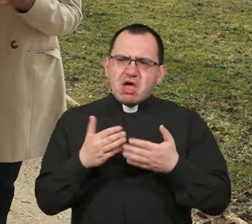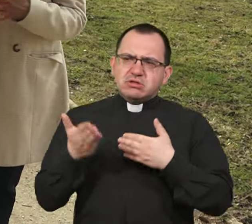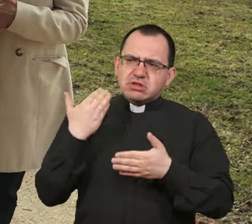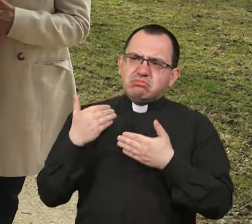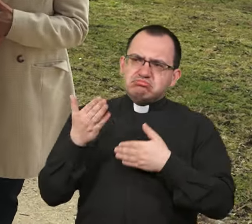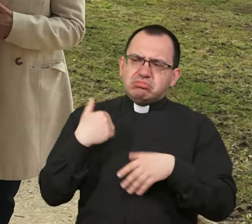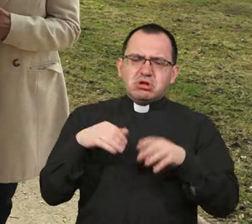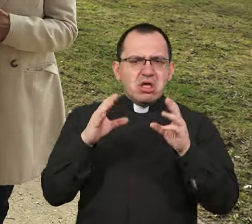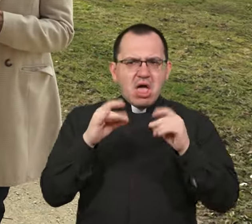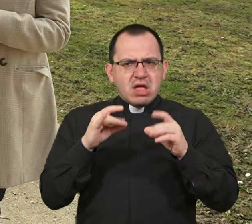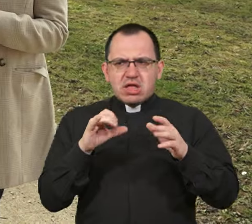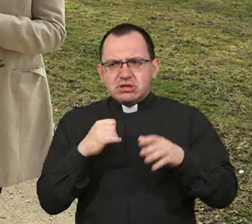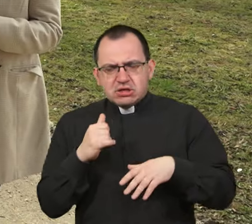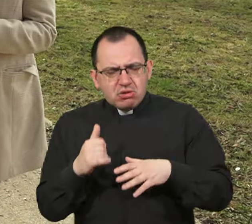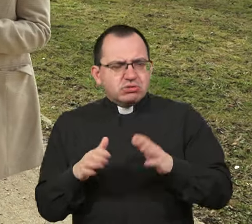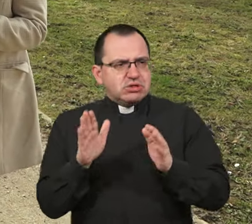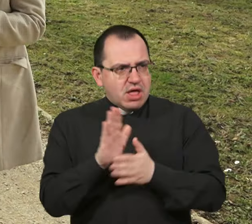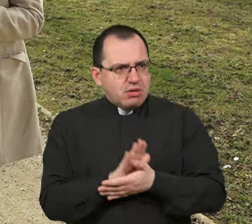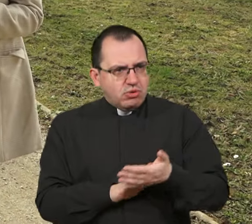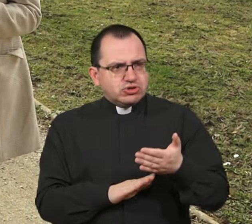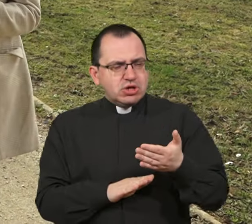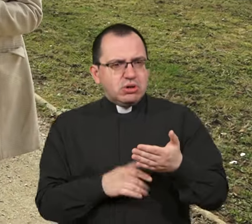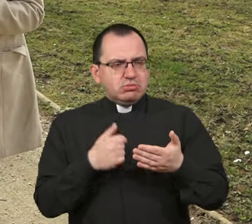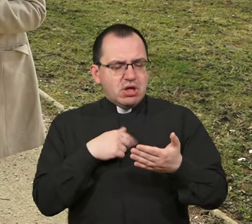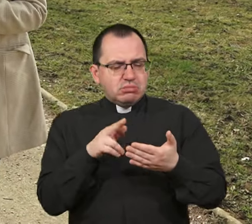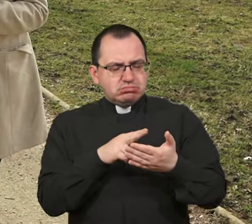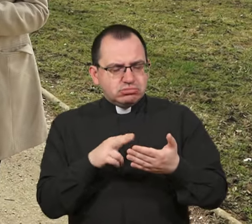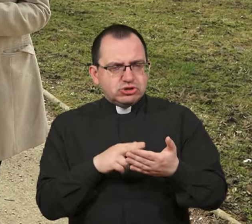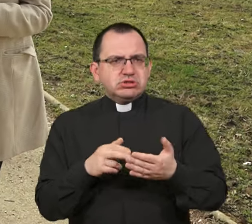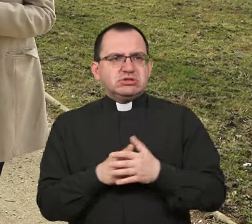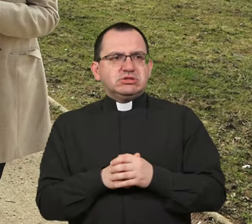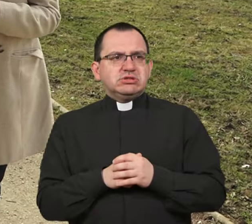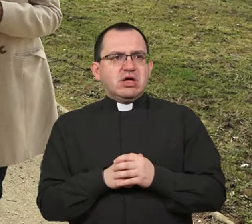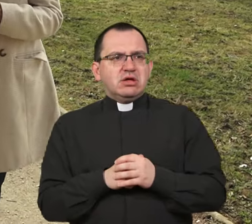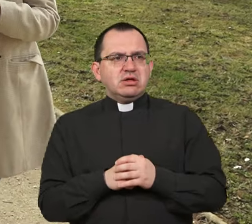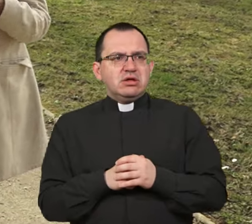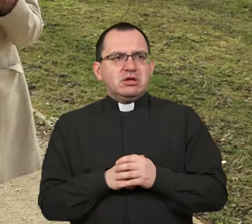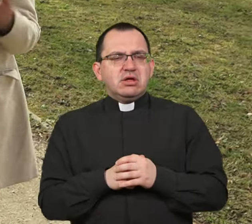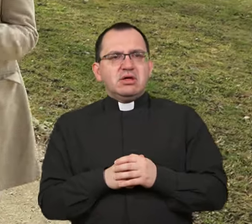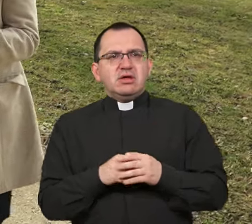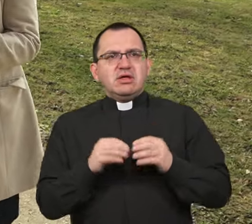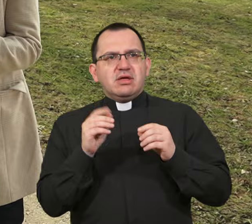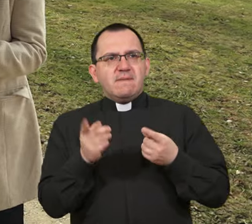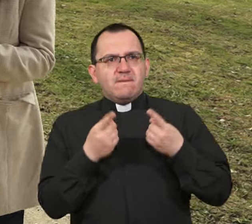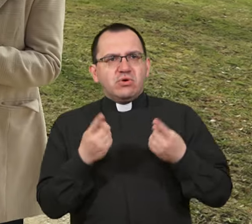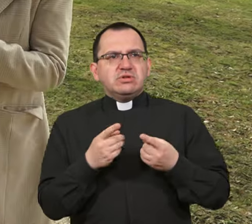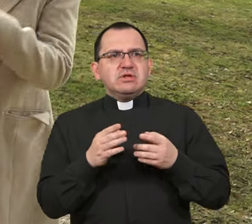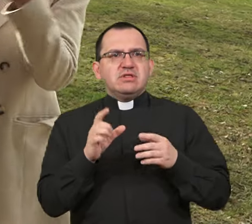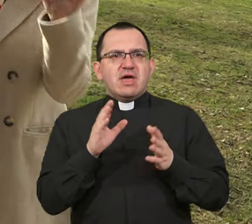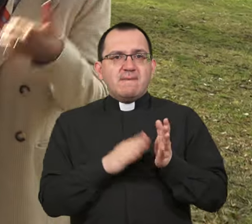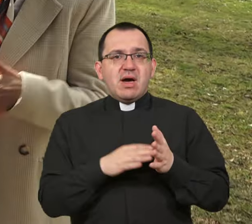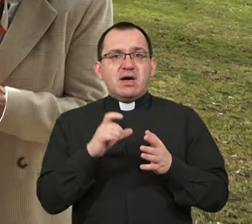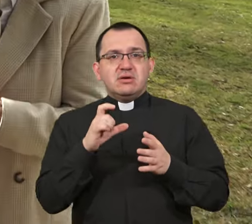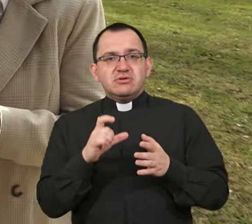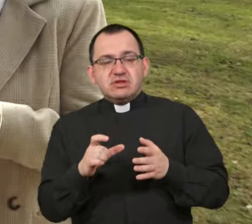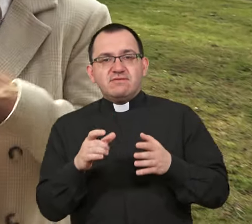zapravo nekako poticaj došao od tamo. Nekako i od profesora fra Marija Cifrka i od profesora Eserta i